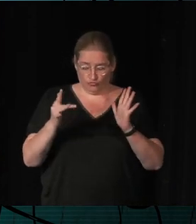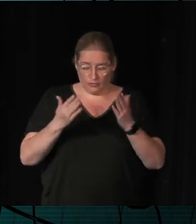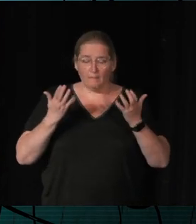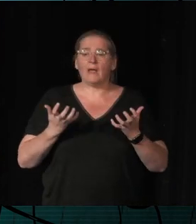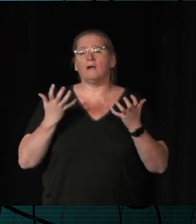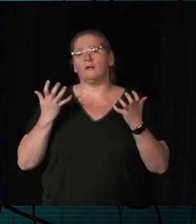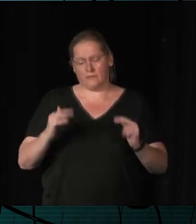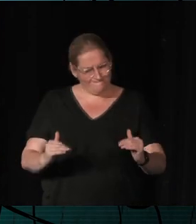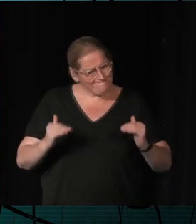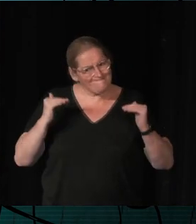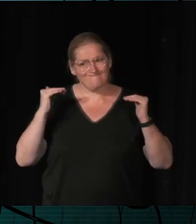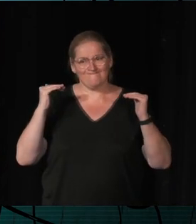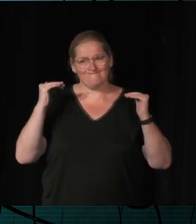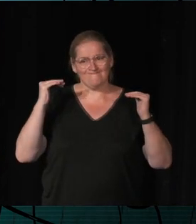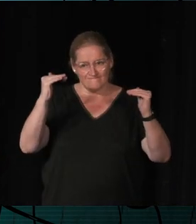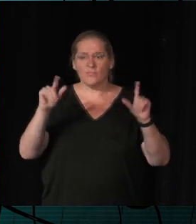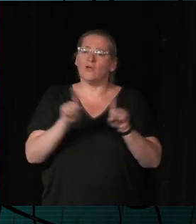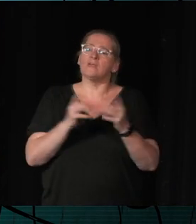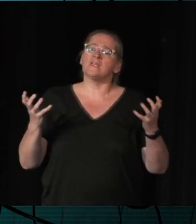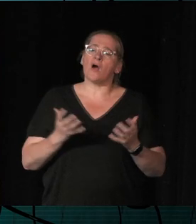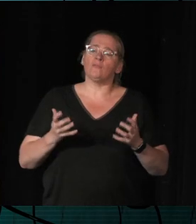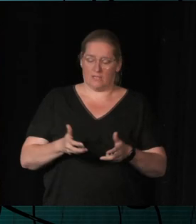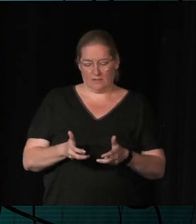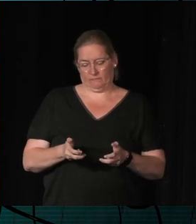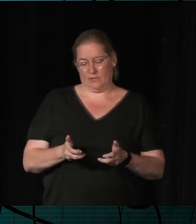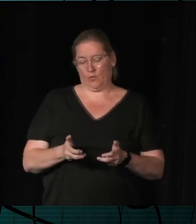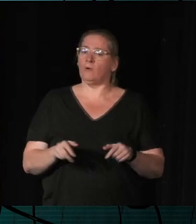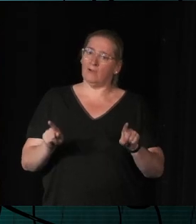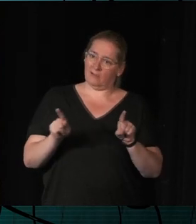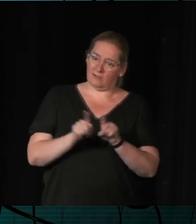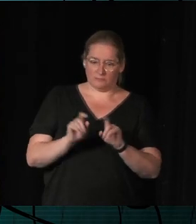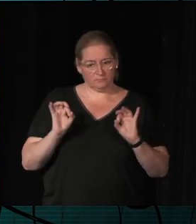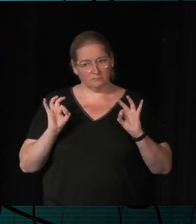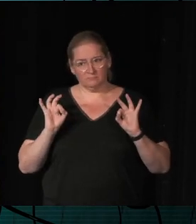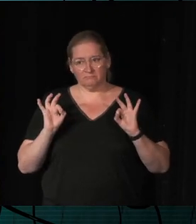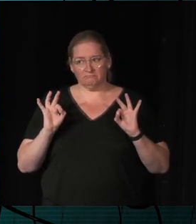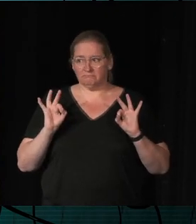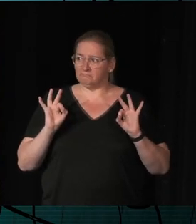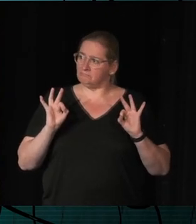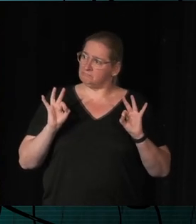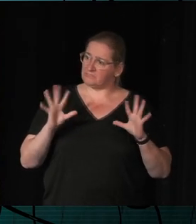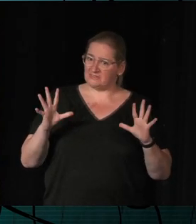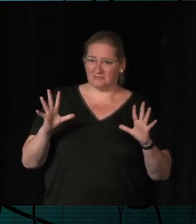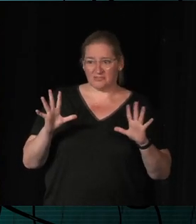un niveau supérieur, mais aussi veut légitimer en fait, le jeu vidéo comme un médium tout aussi noble que